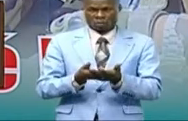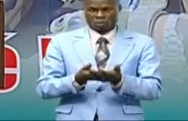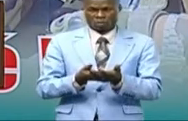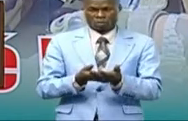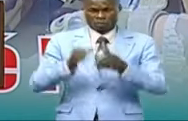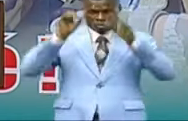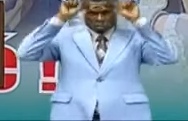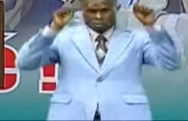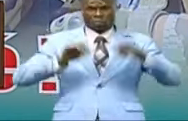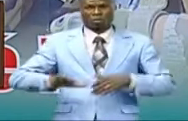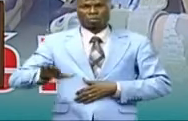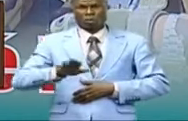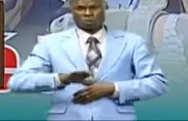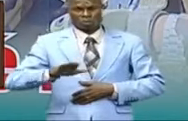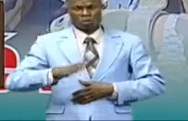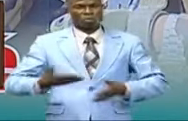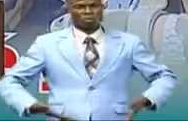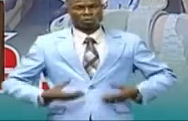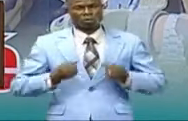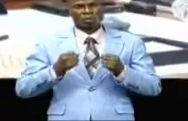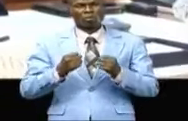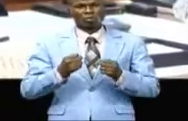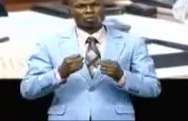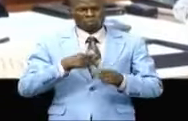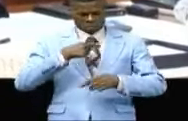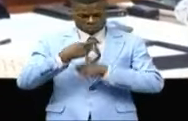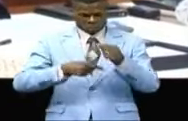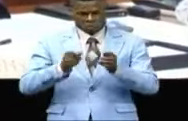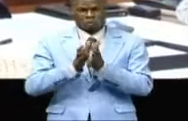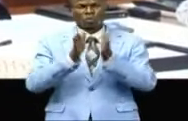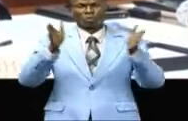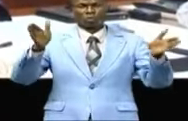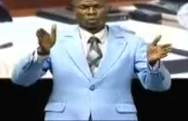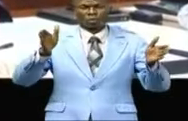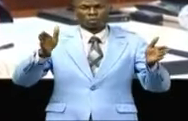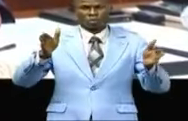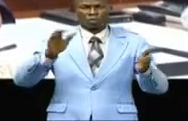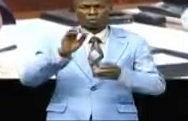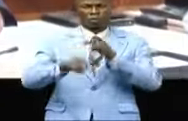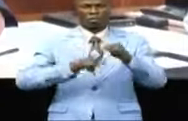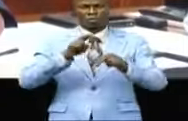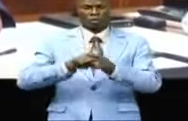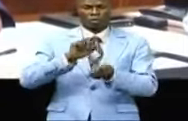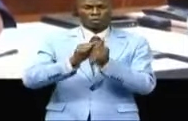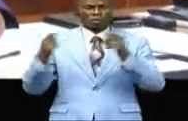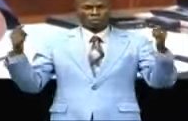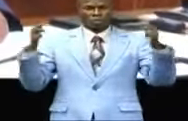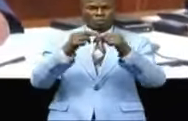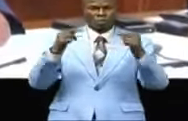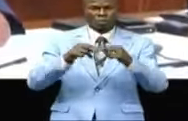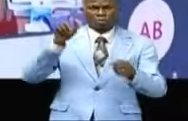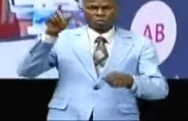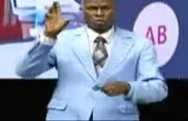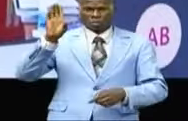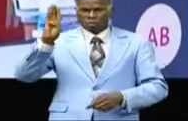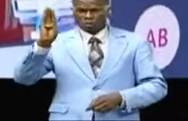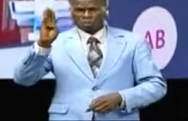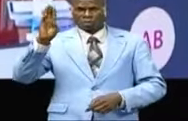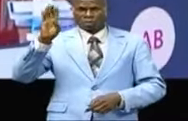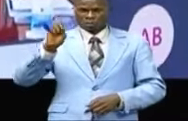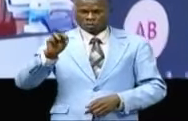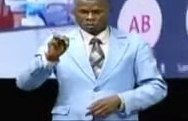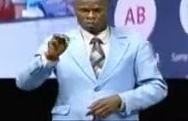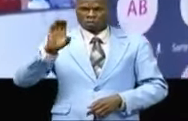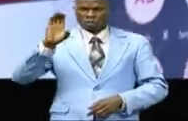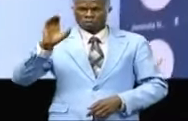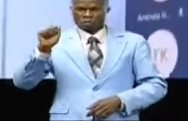Le président de la République a salué le lancement officiel du baromètre national du climat des affaires BNCA qui a eu lieu le